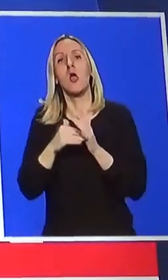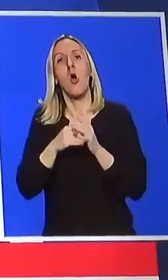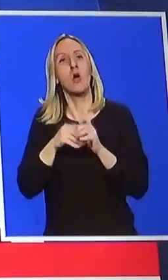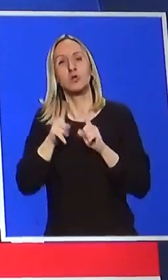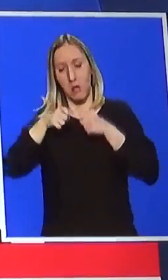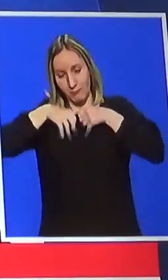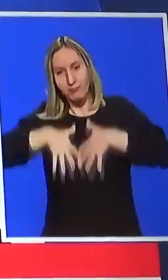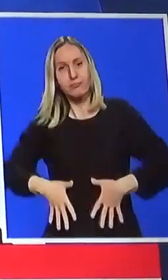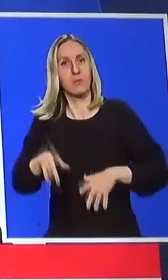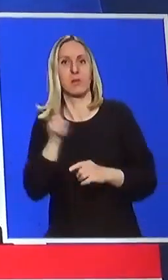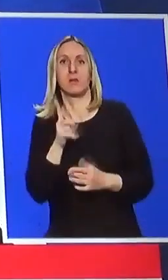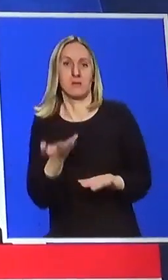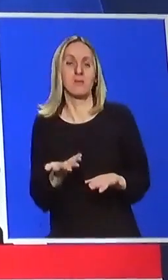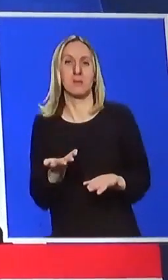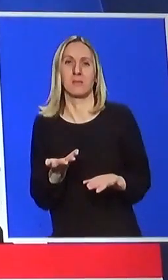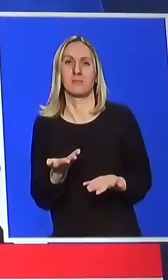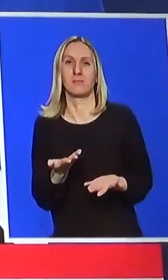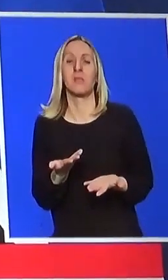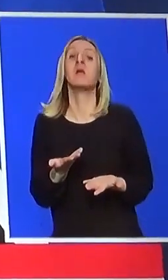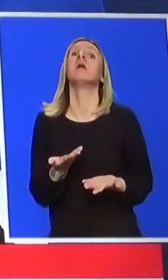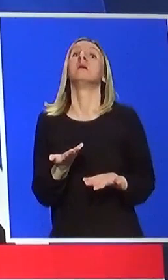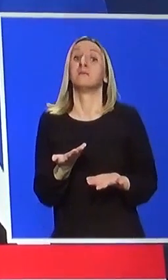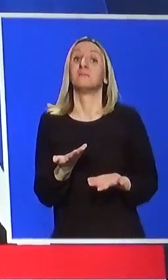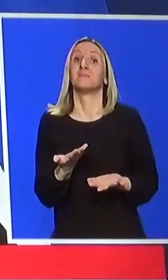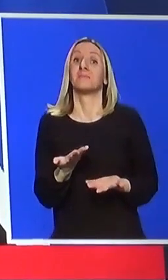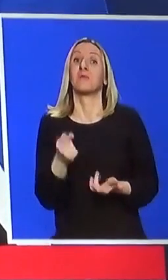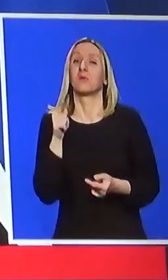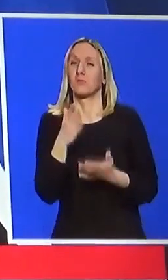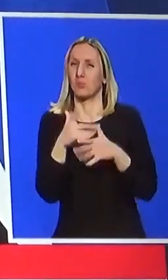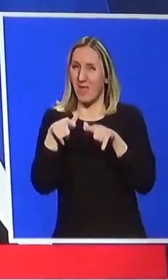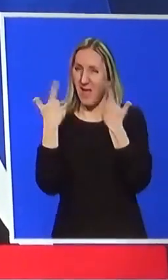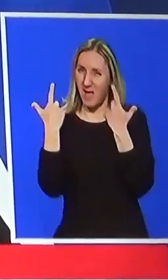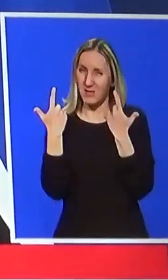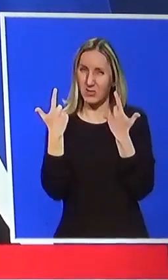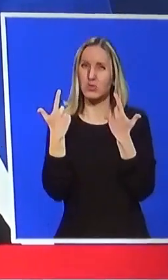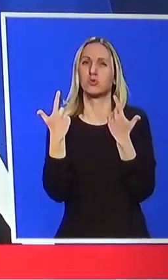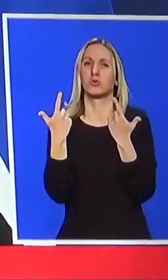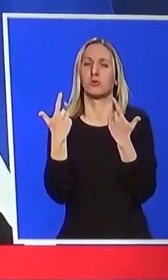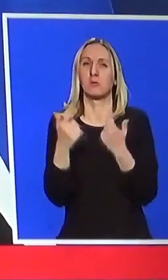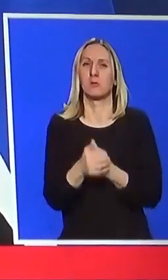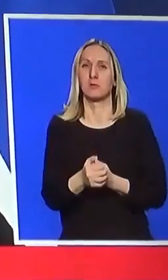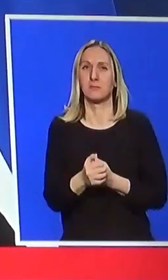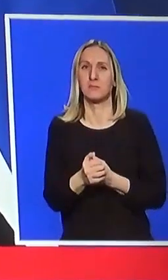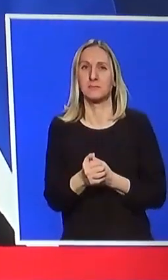su asimptomatski nosioci. Znači, tako da to bude jasno, vidimo da na osnovu